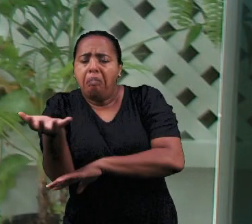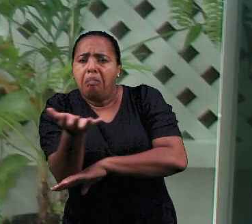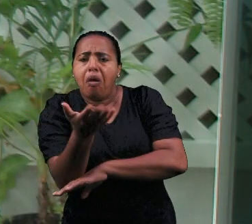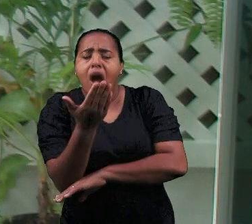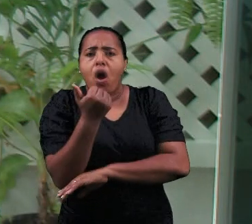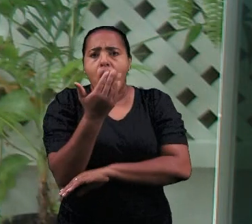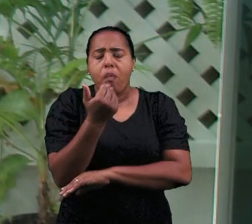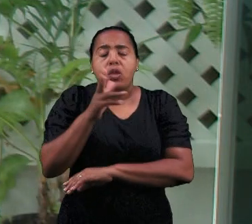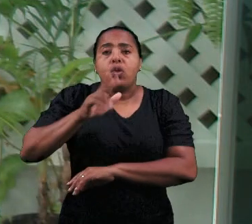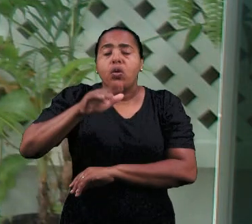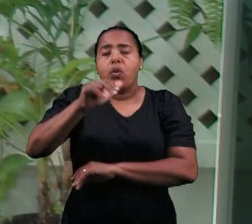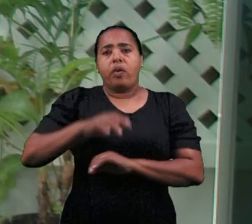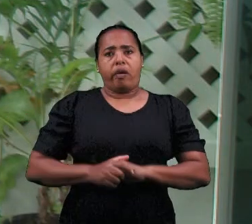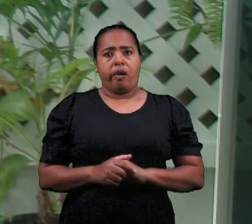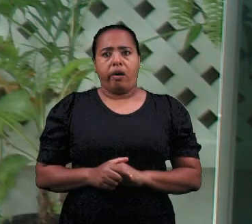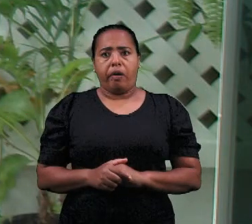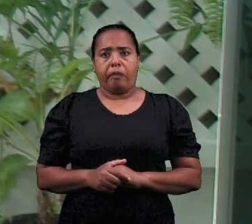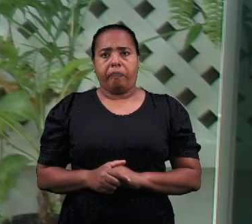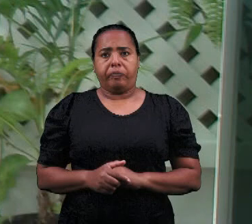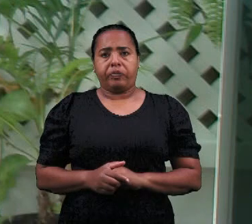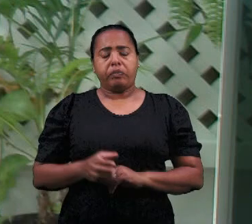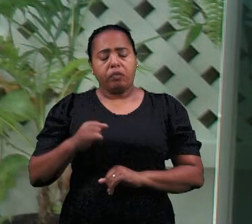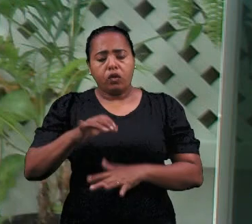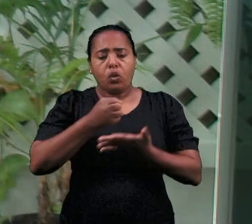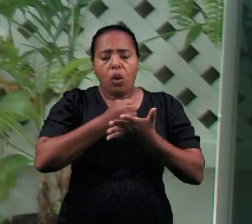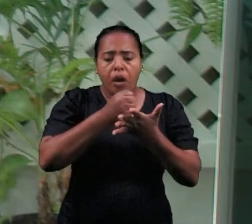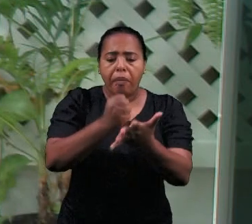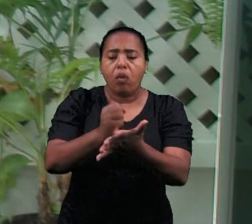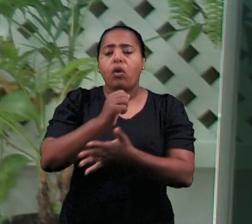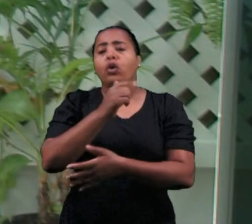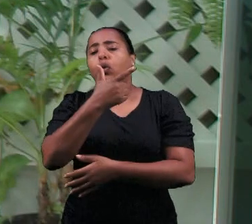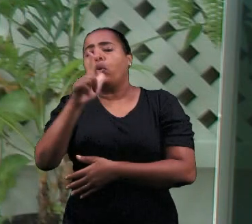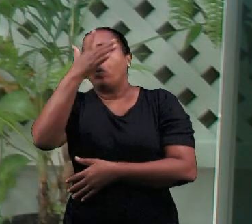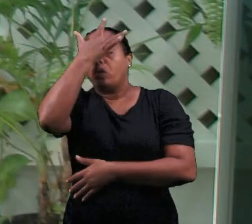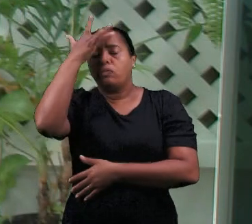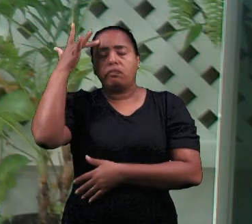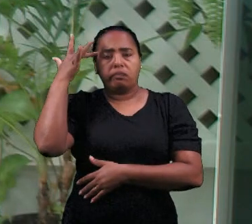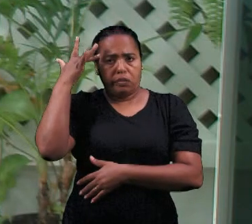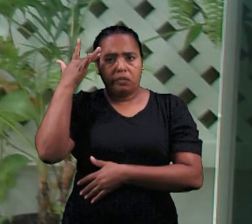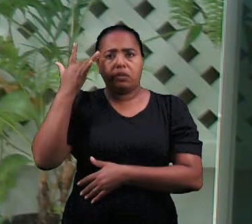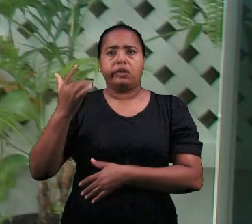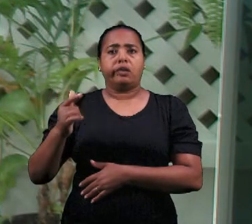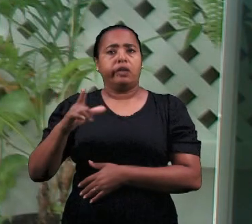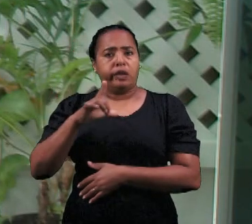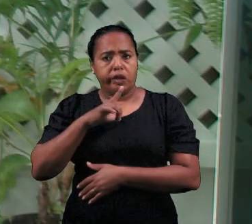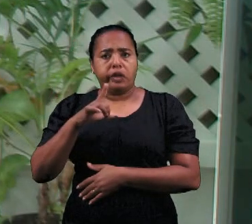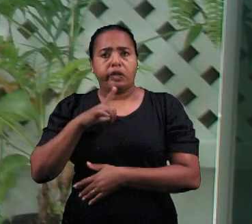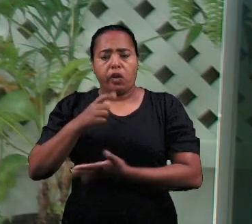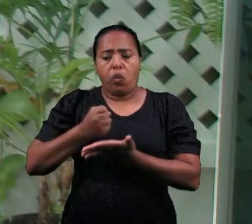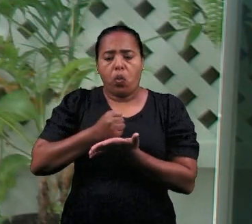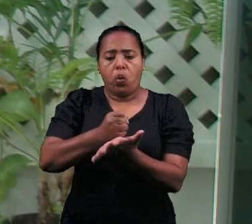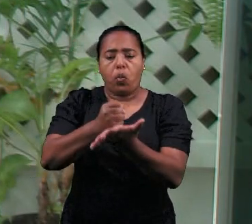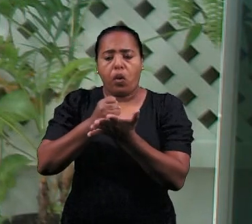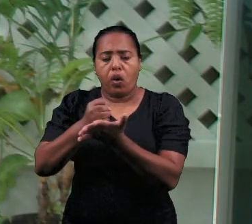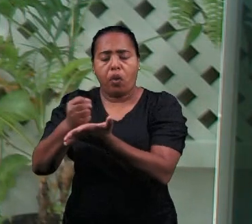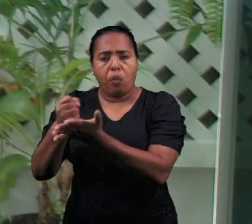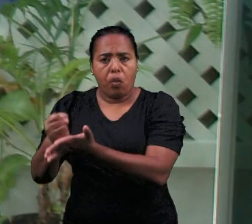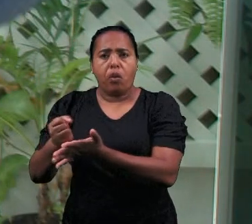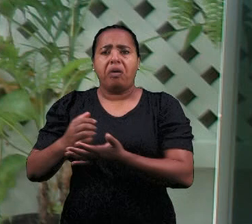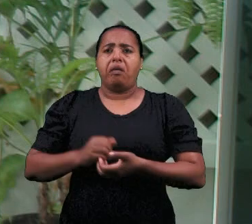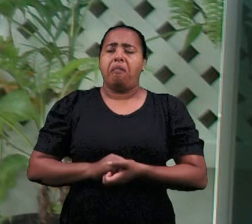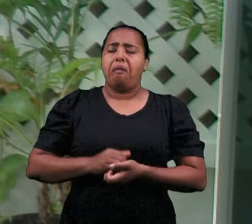ni sa descendance manger le pain. En assistance aux frères, il y a d'autres dans